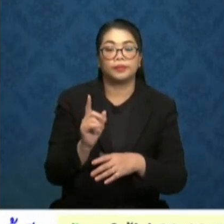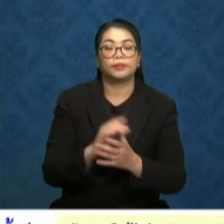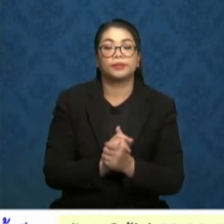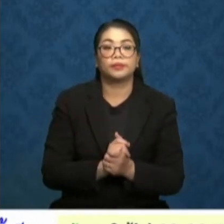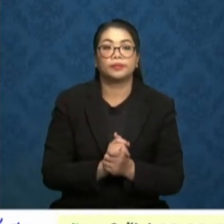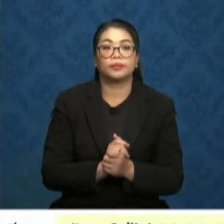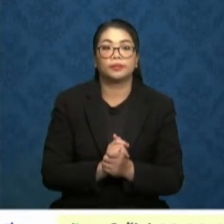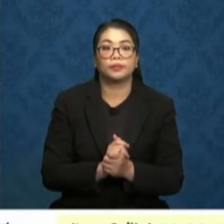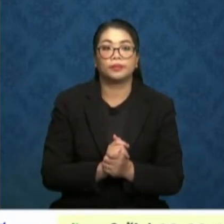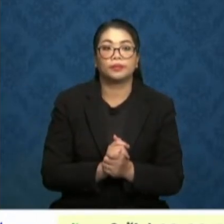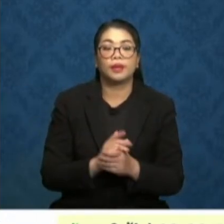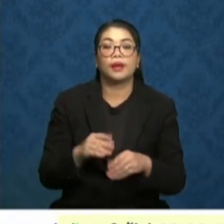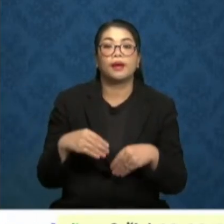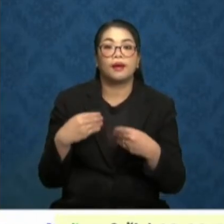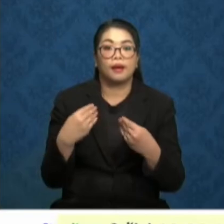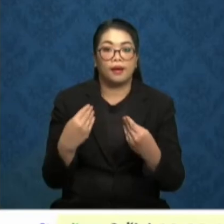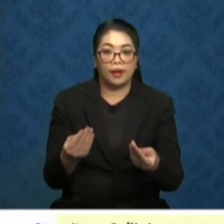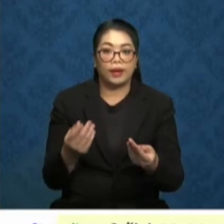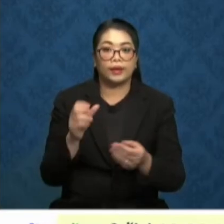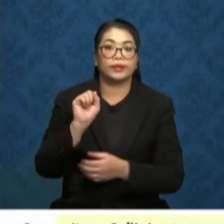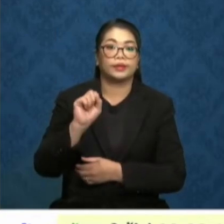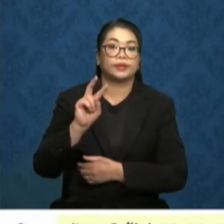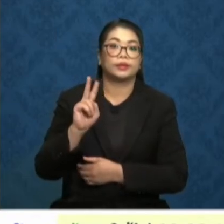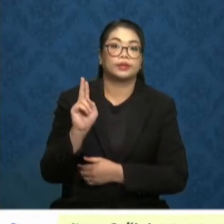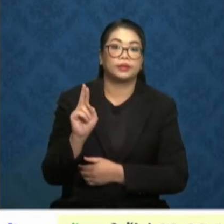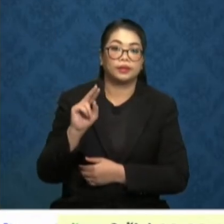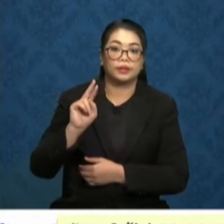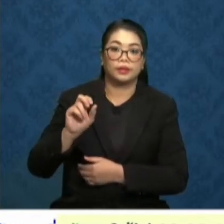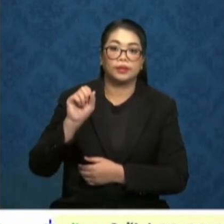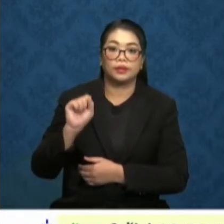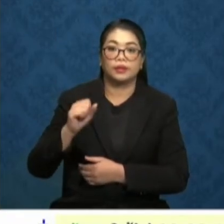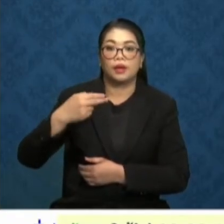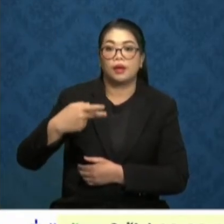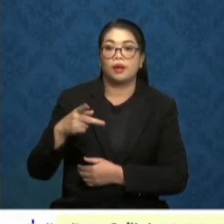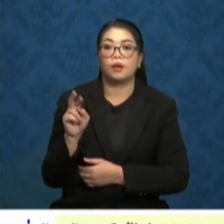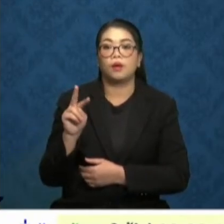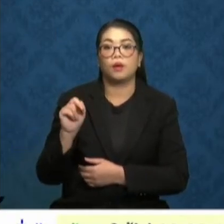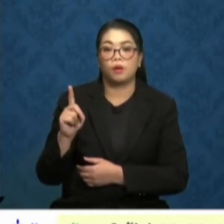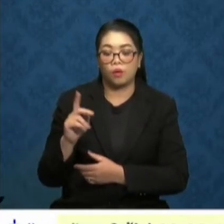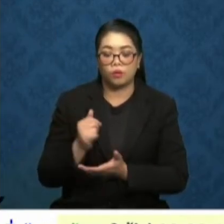ตรนี้กคือการที่ให้สหากรไดดเินการให้ถกต้อง